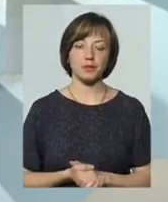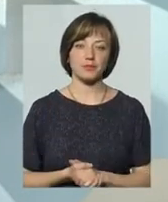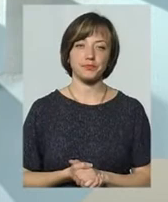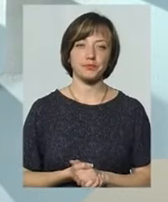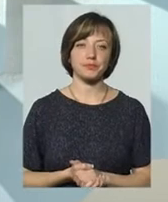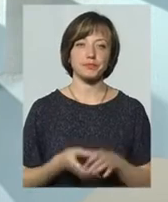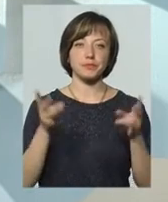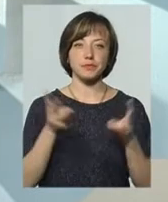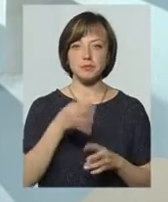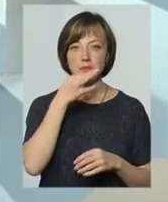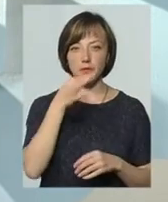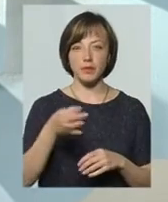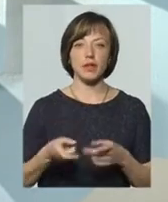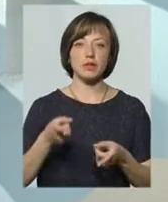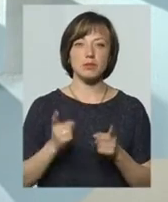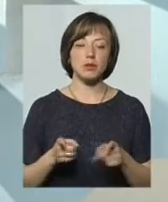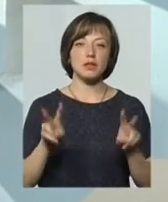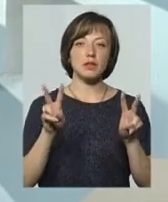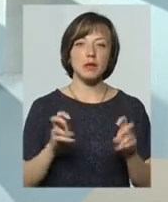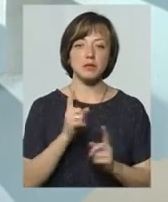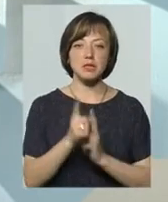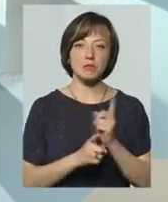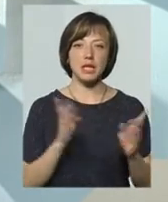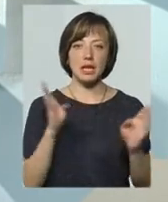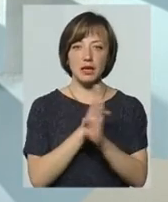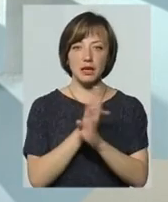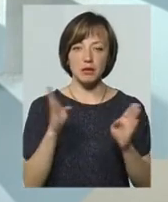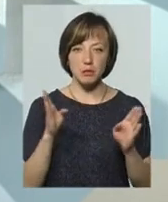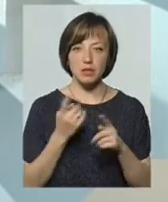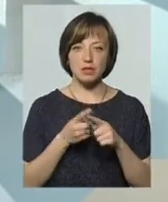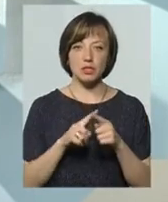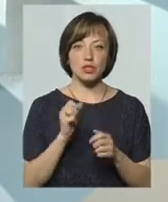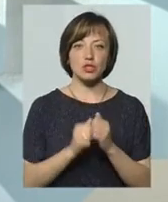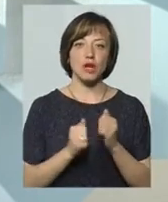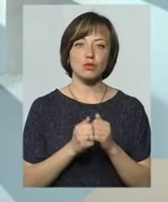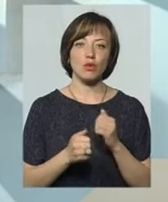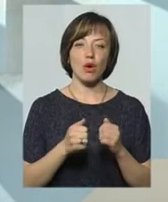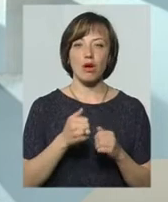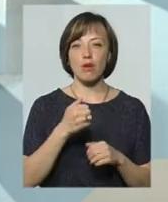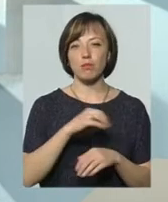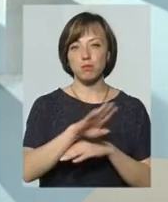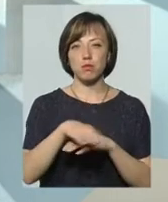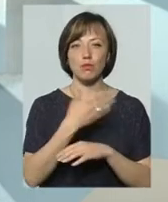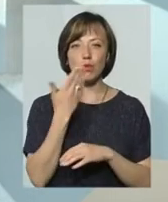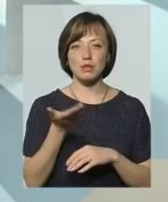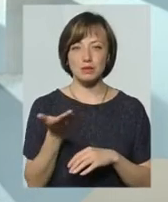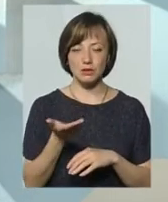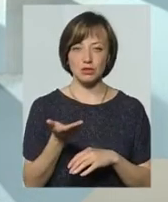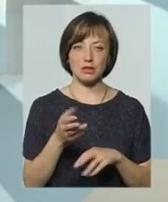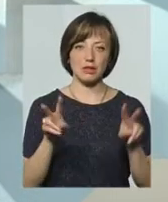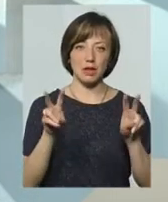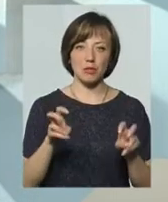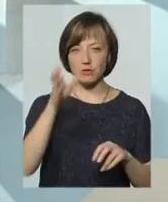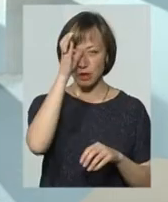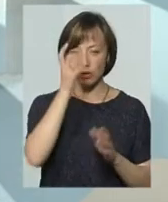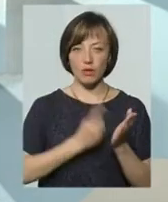того, тут слід зазначити, що насправді темою зміни клімату це є така дуже часто популістична тема, тому що, ну, насправді вченими вже давно